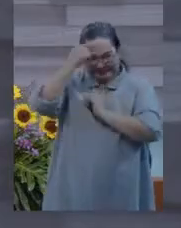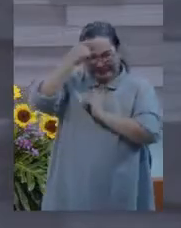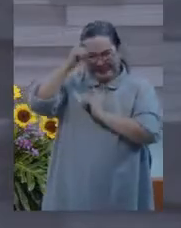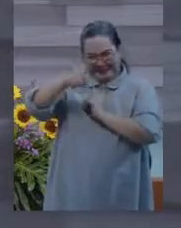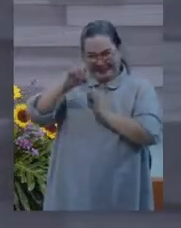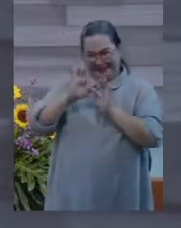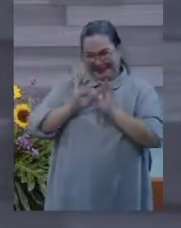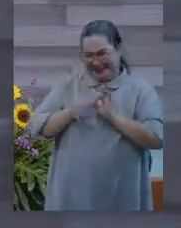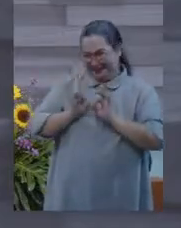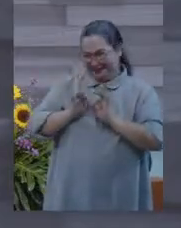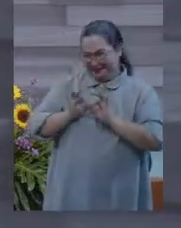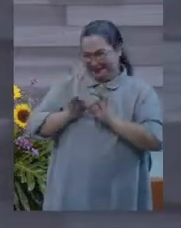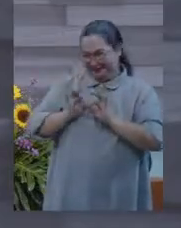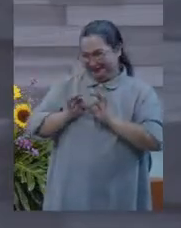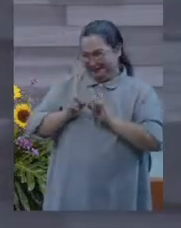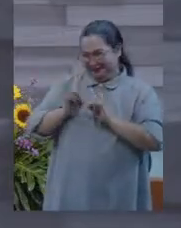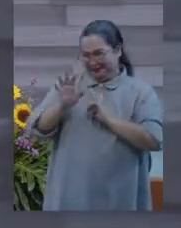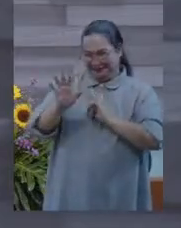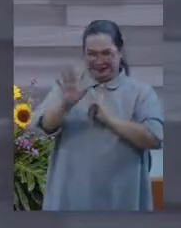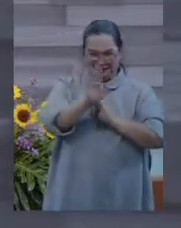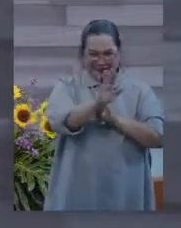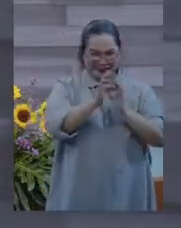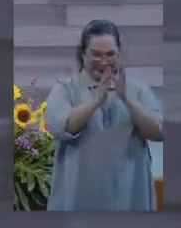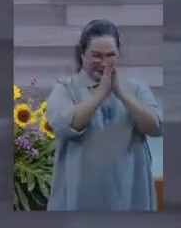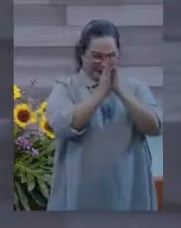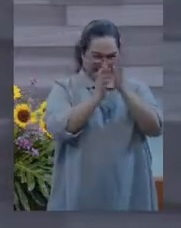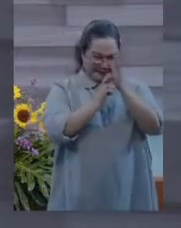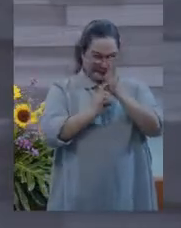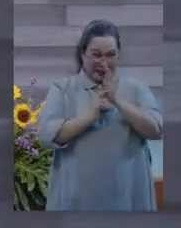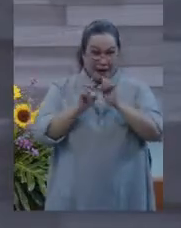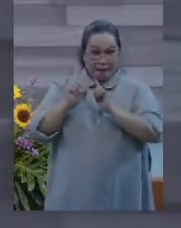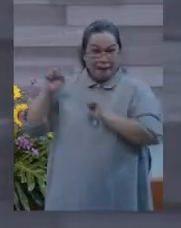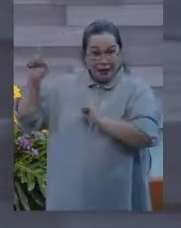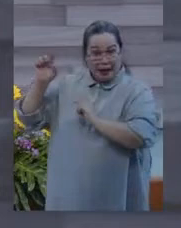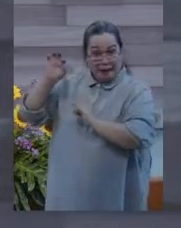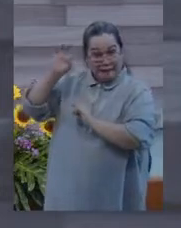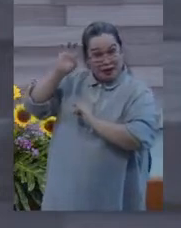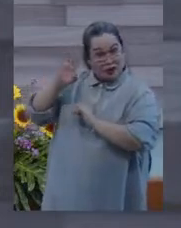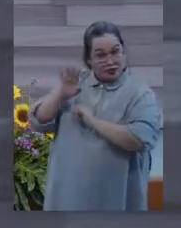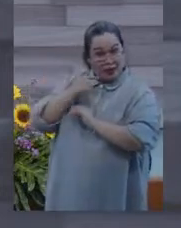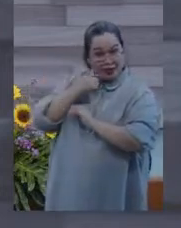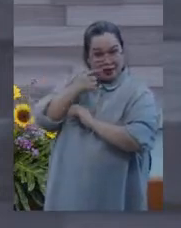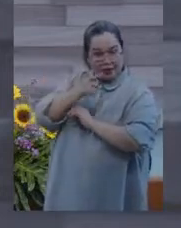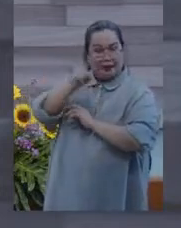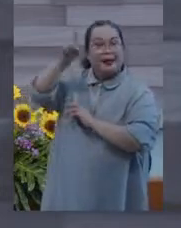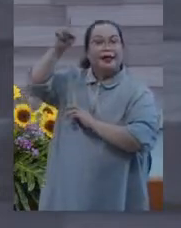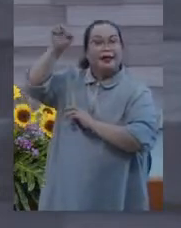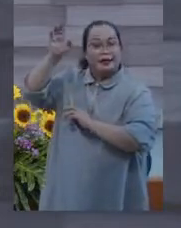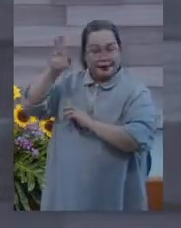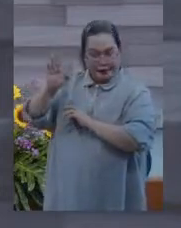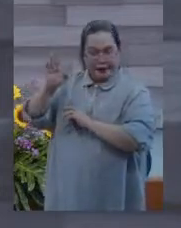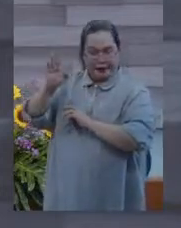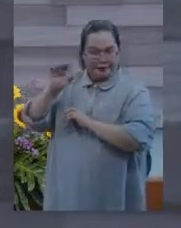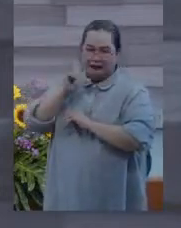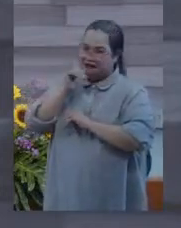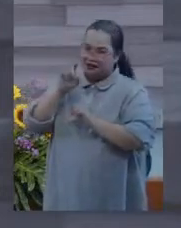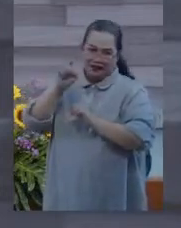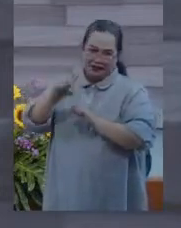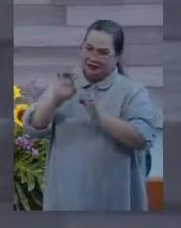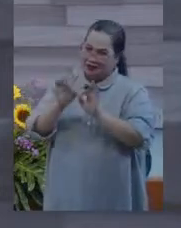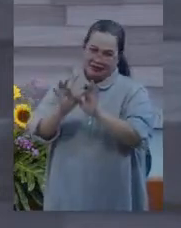kailangan i-translate ang inyong mga panalangin. Ngunit alam nyo, ang Panginoon, hindi kailangan